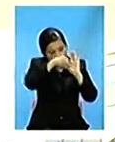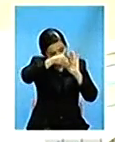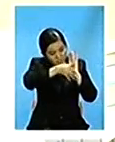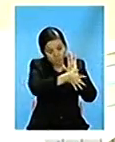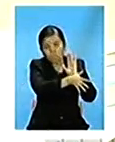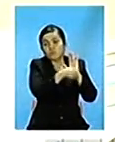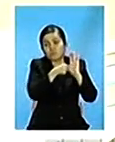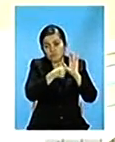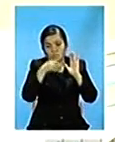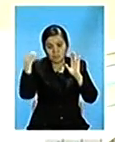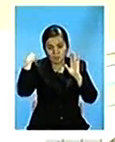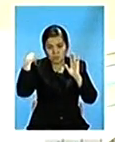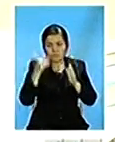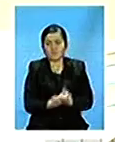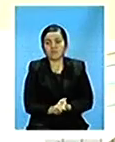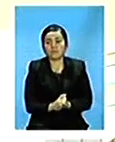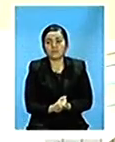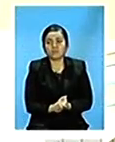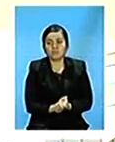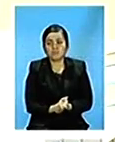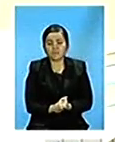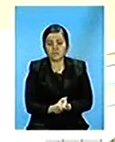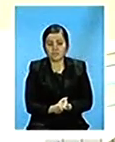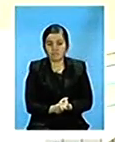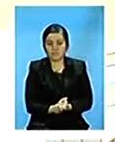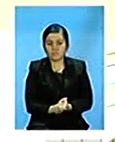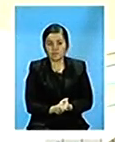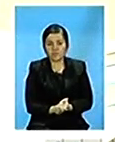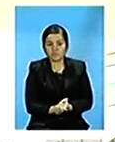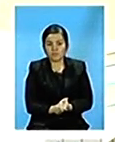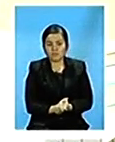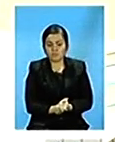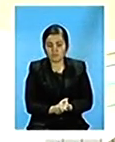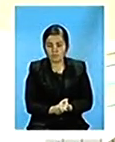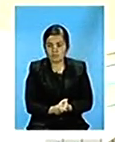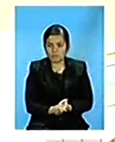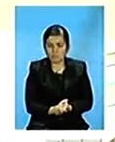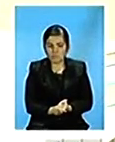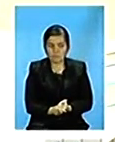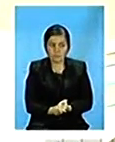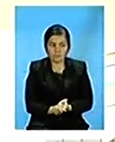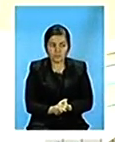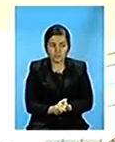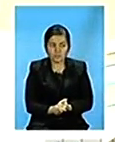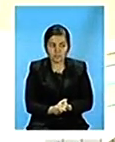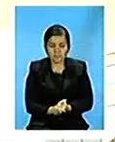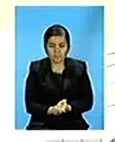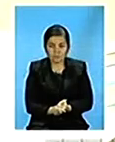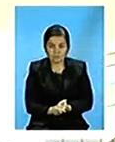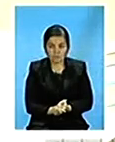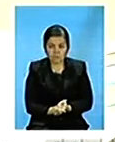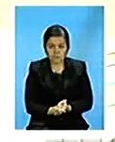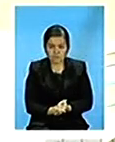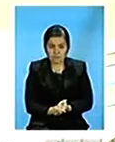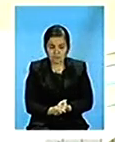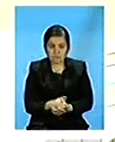แล้วก็ยังมีแคมดิงนี่ต้นน้ำเมื่อกี้นี้ท่านปลอดประส